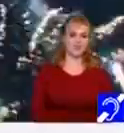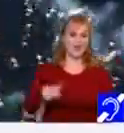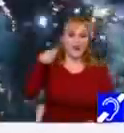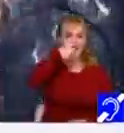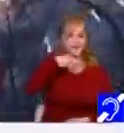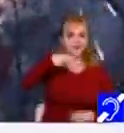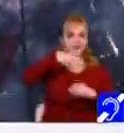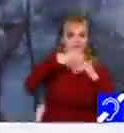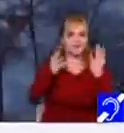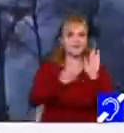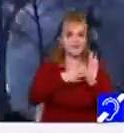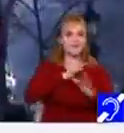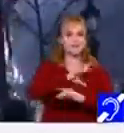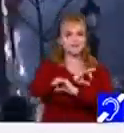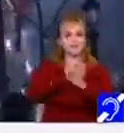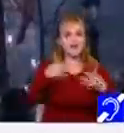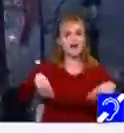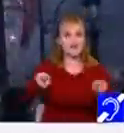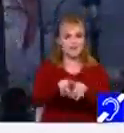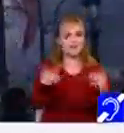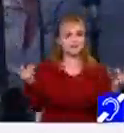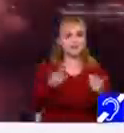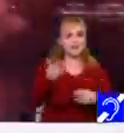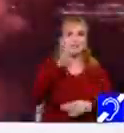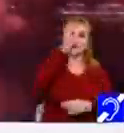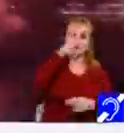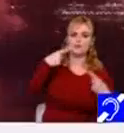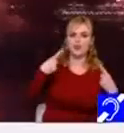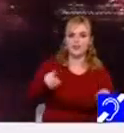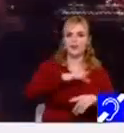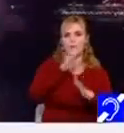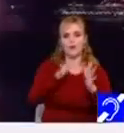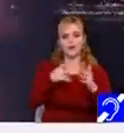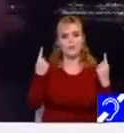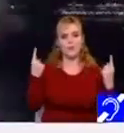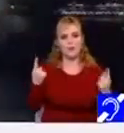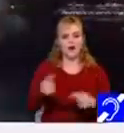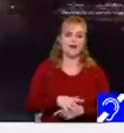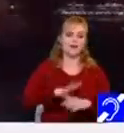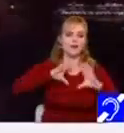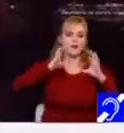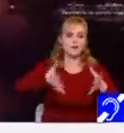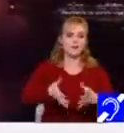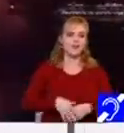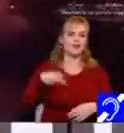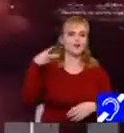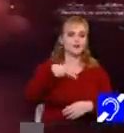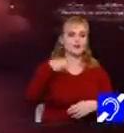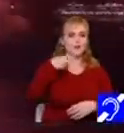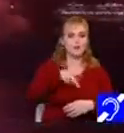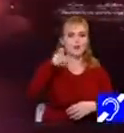Anul 2018 a fost sărbătorit cum se cuvine și la Chișinău și în marile orașe ale lumii. 2 milioane de oameni s-au strâns de revelion pe